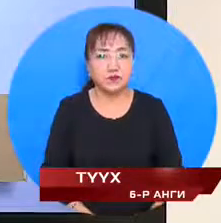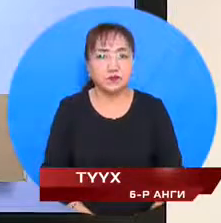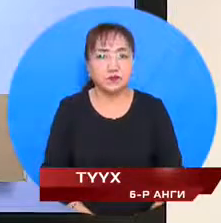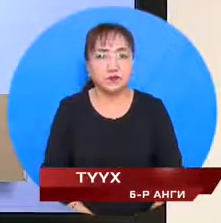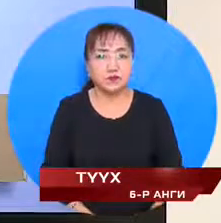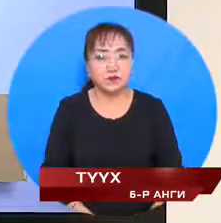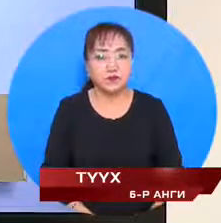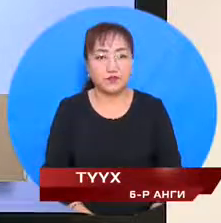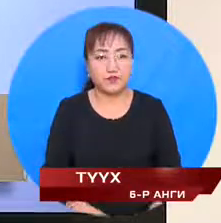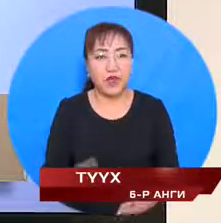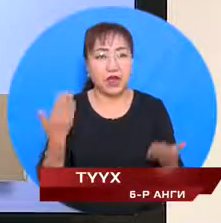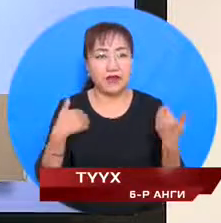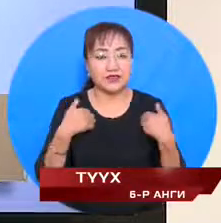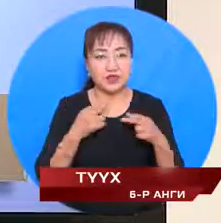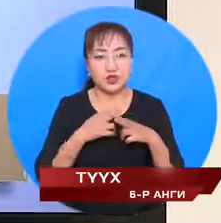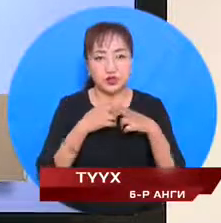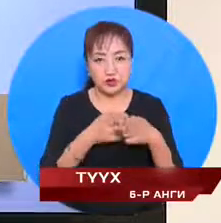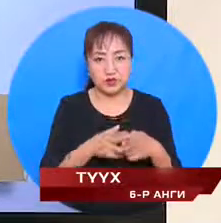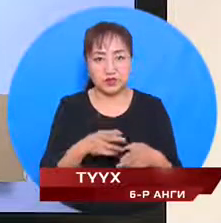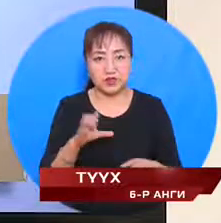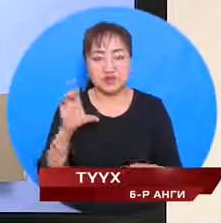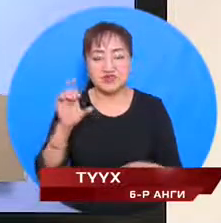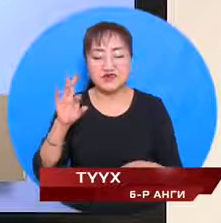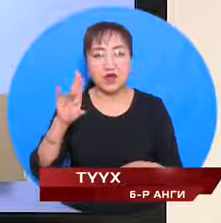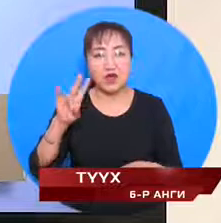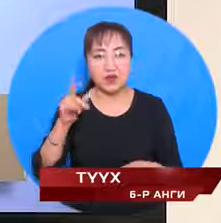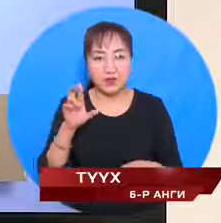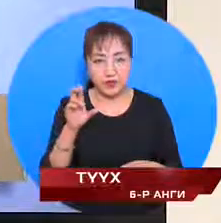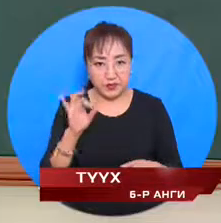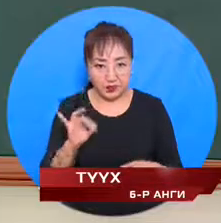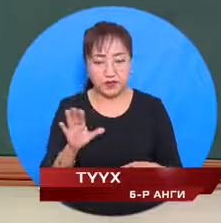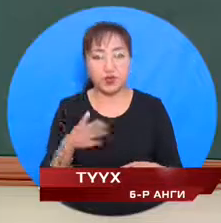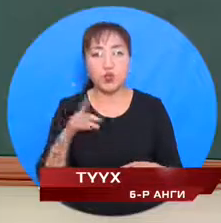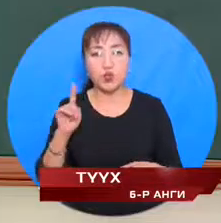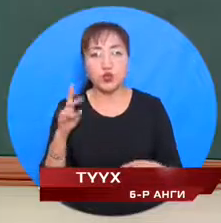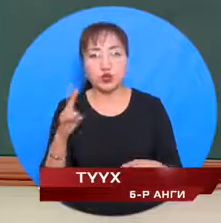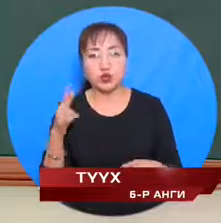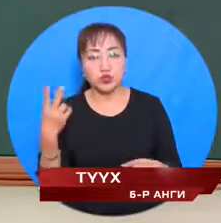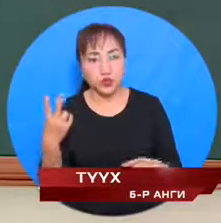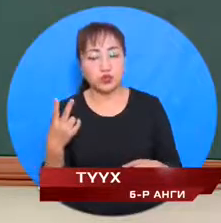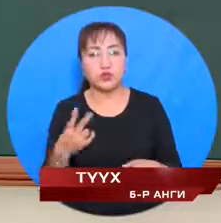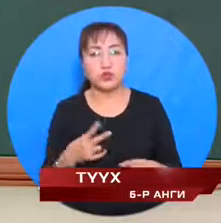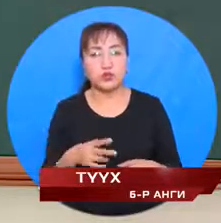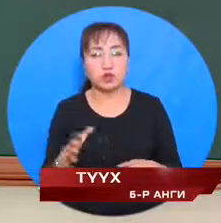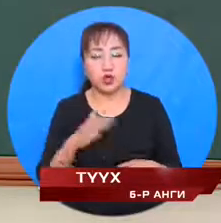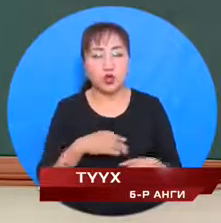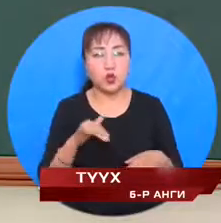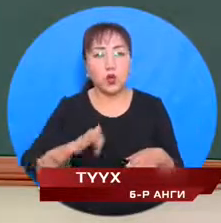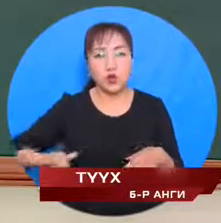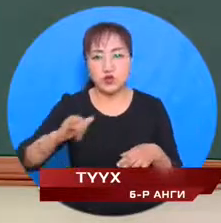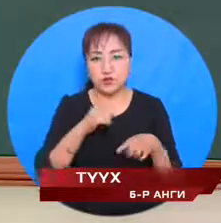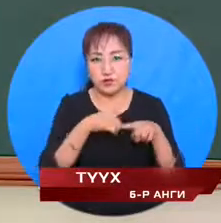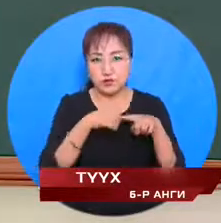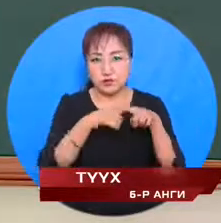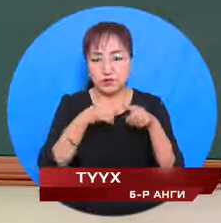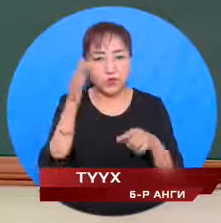За, багшин туслах үүднээс Сиамбэ, Хүннү гэх зэргээр одоо байна тийм ээ. Бусад улсуудыг санаарай хүүхдүүдээ. Бид